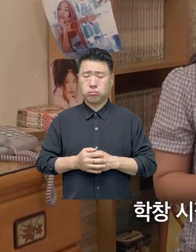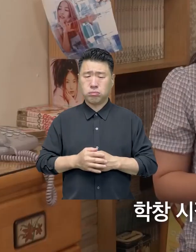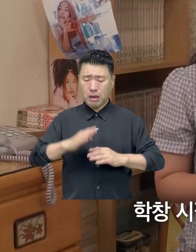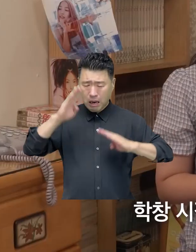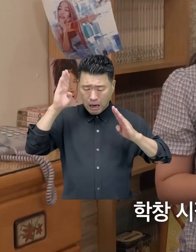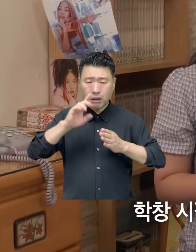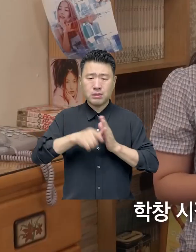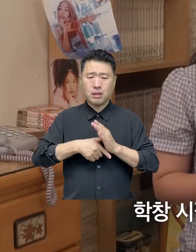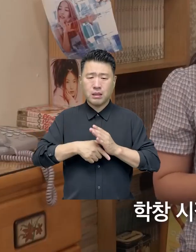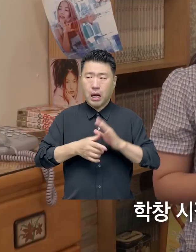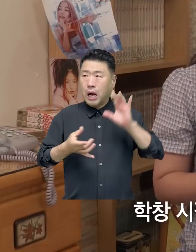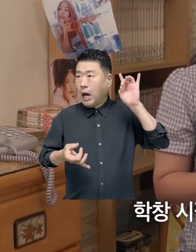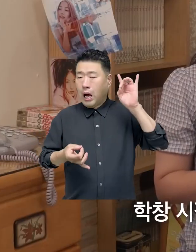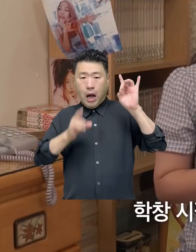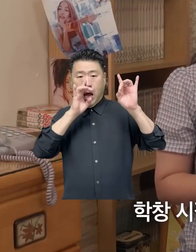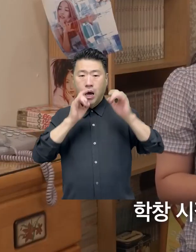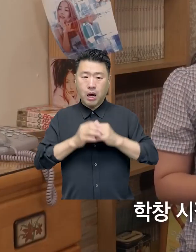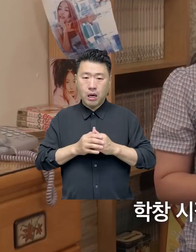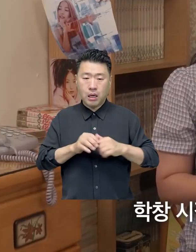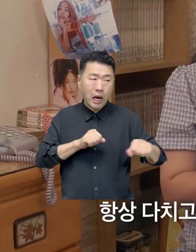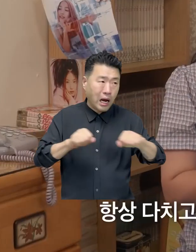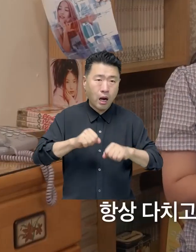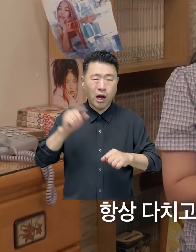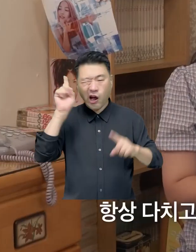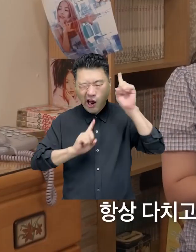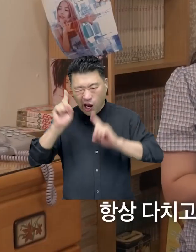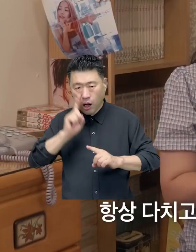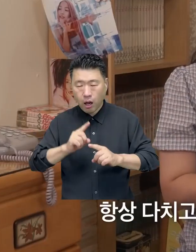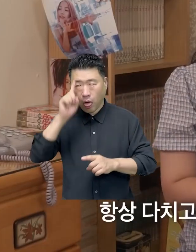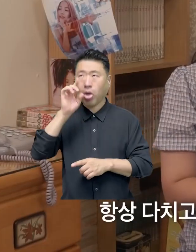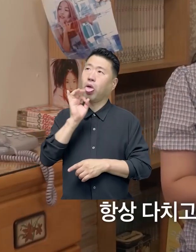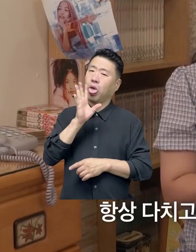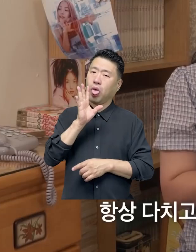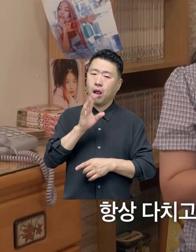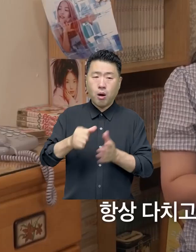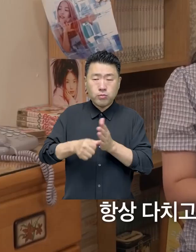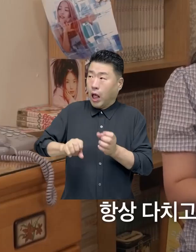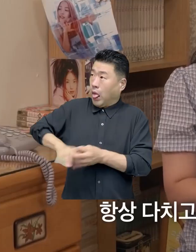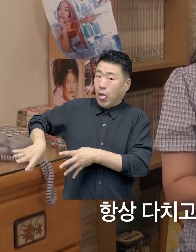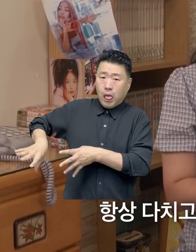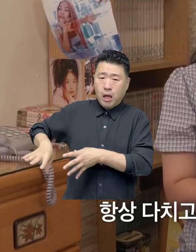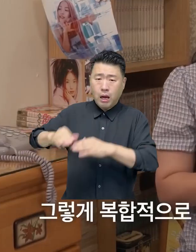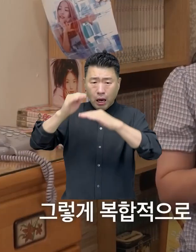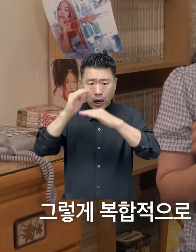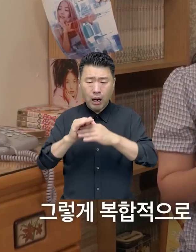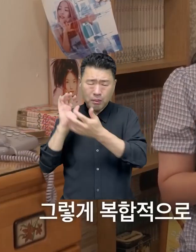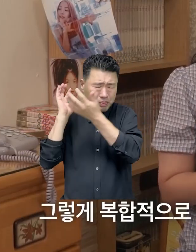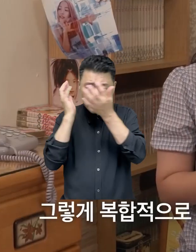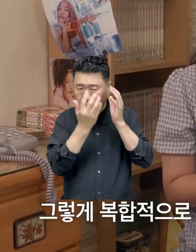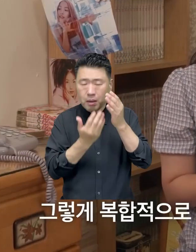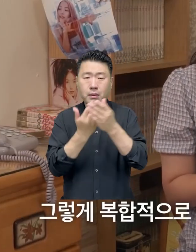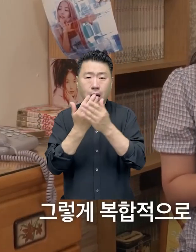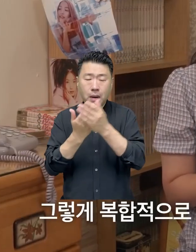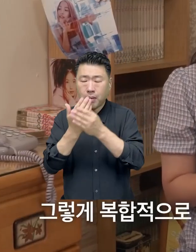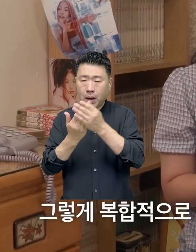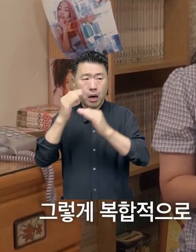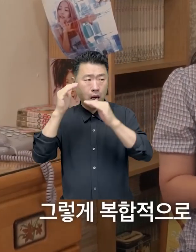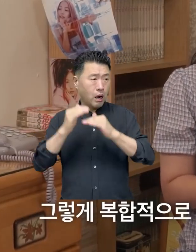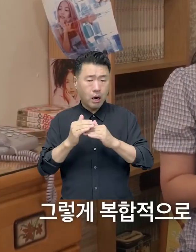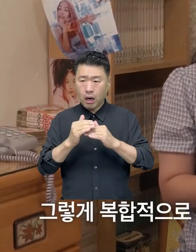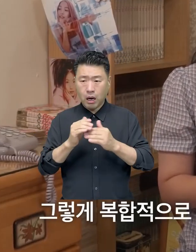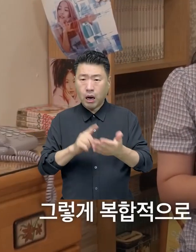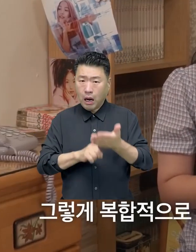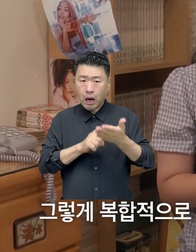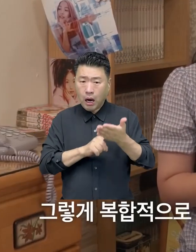많았고 학창시절 내내 가만히 못 있고 항상 다치고 멍하고 물건을 잃어버리고 그렇게 되게 복합적으로